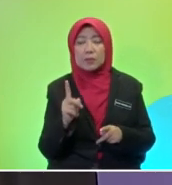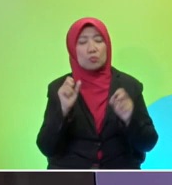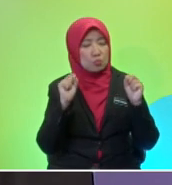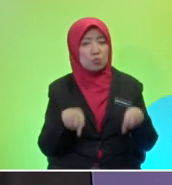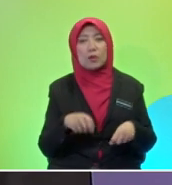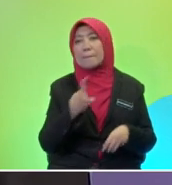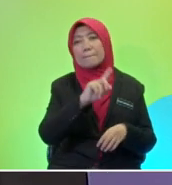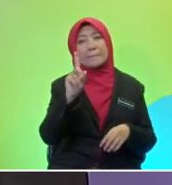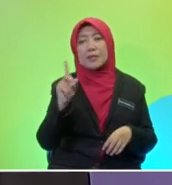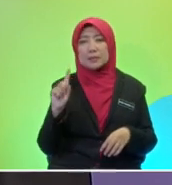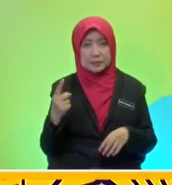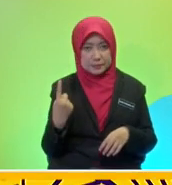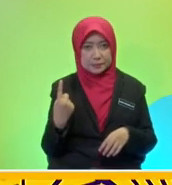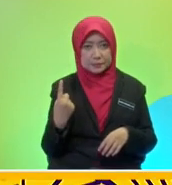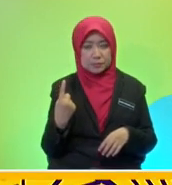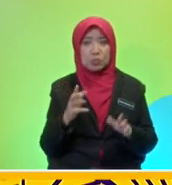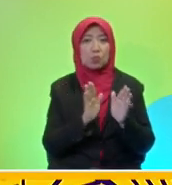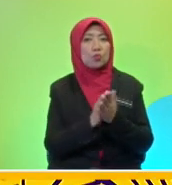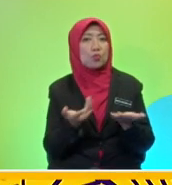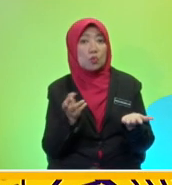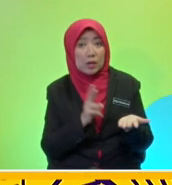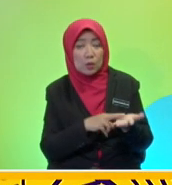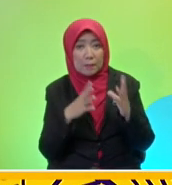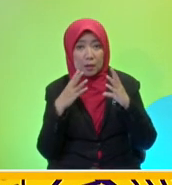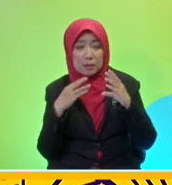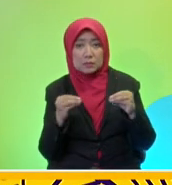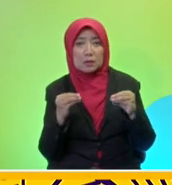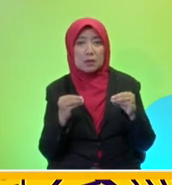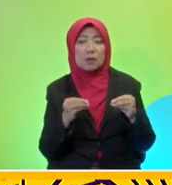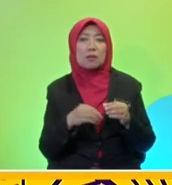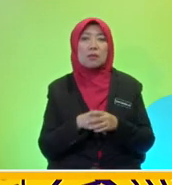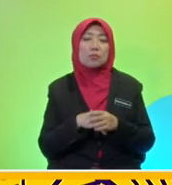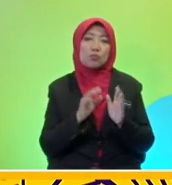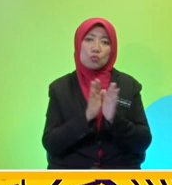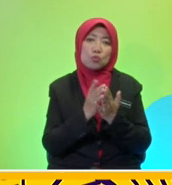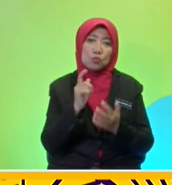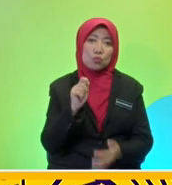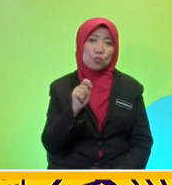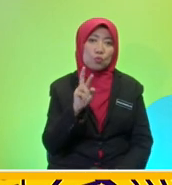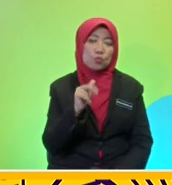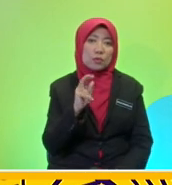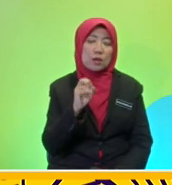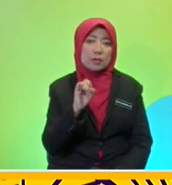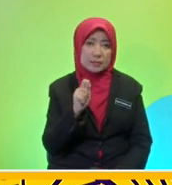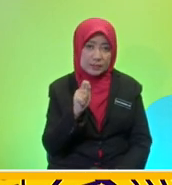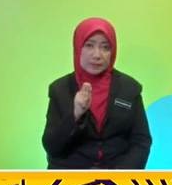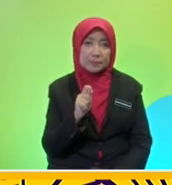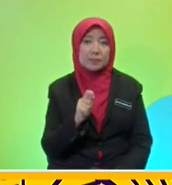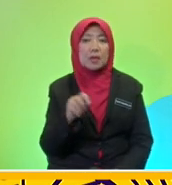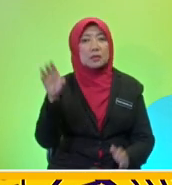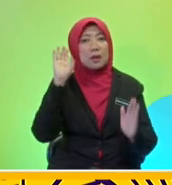masuk boleh simpan dalam mengajar mau simpan yang record transisi tadi